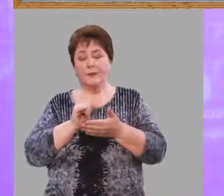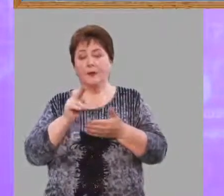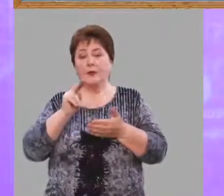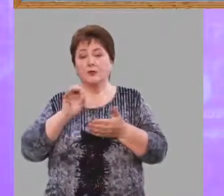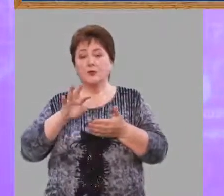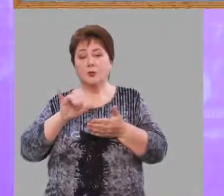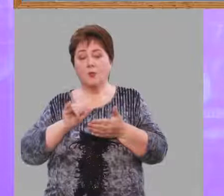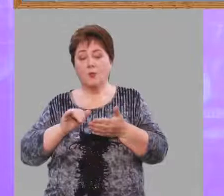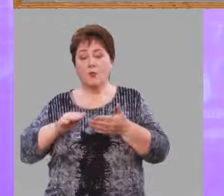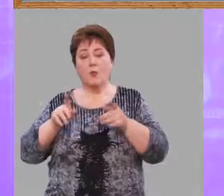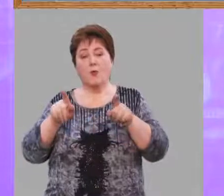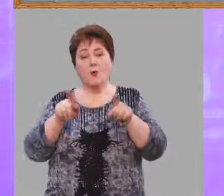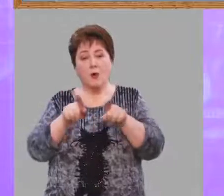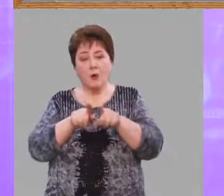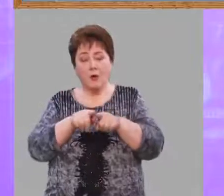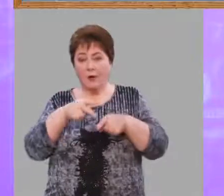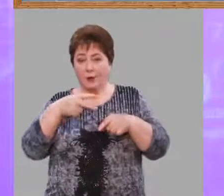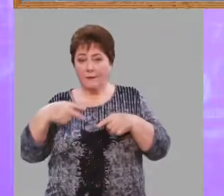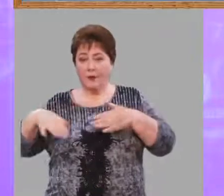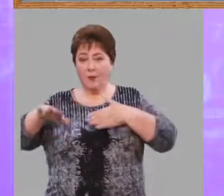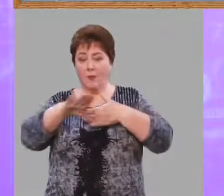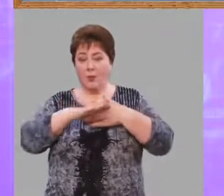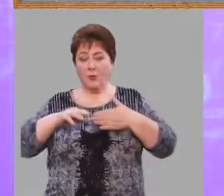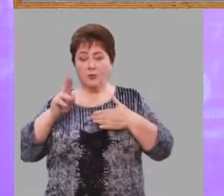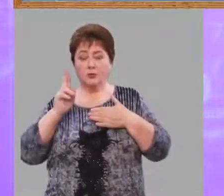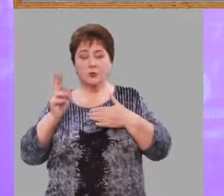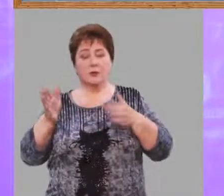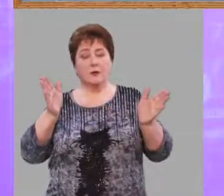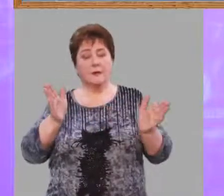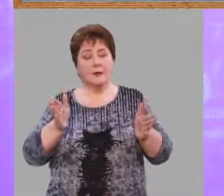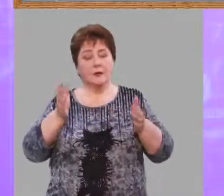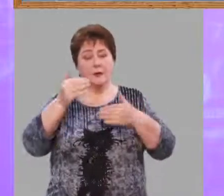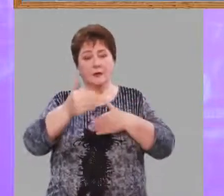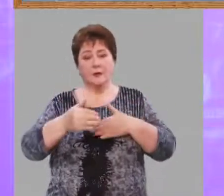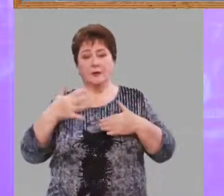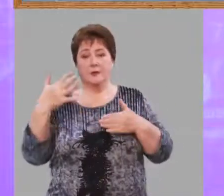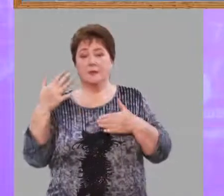Чему равна площадь квадрата со стороной 5 дециметров?